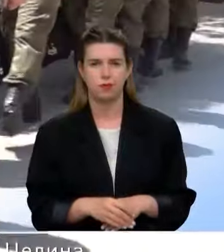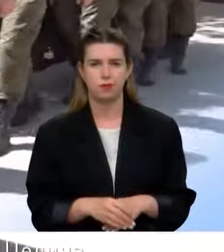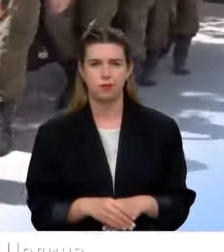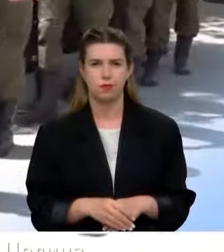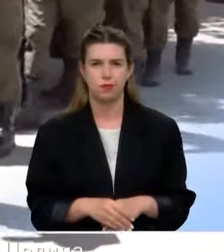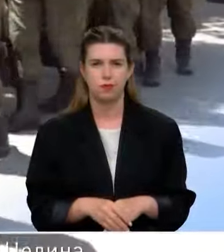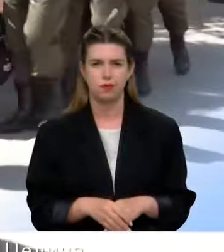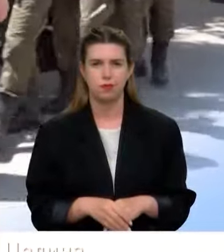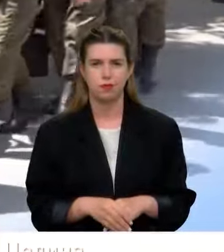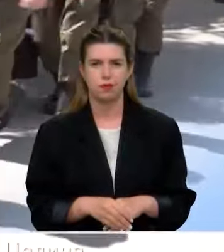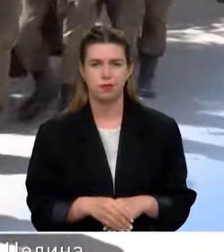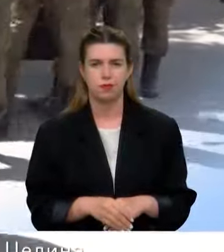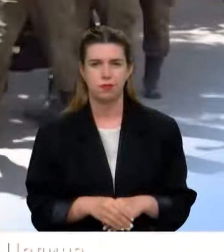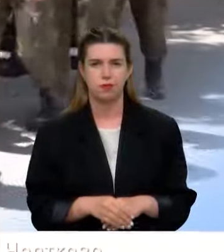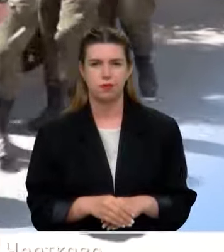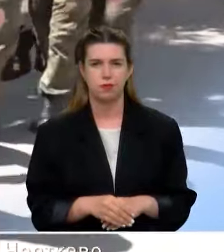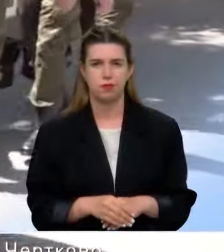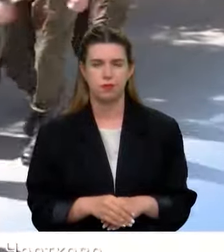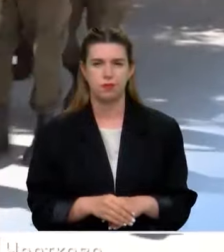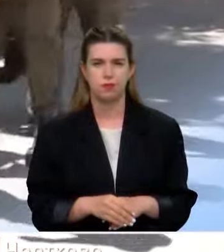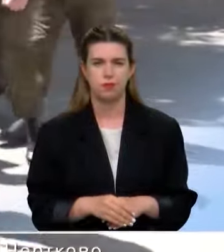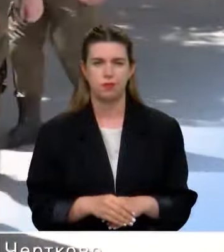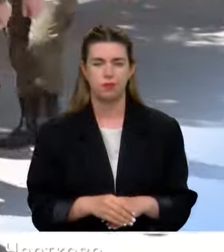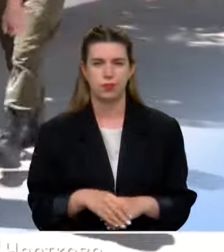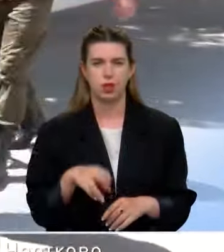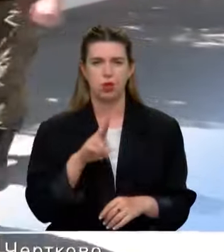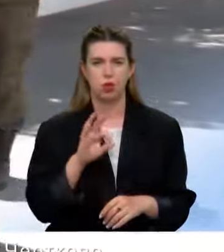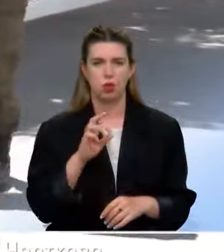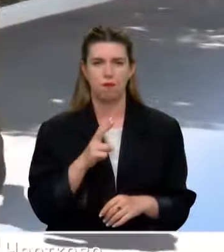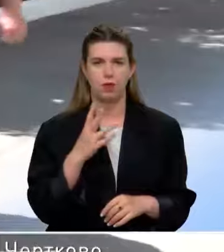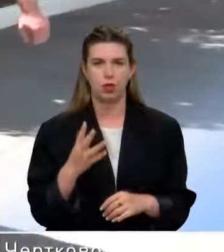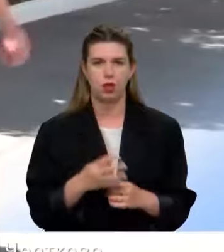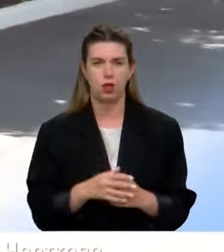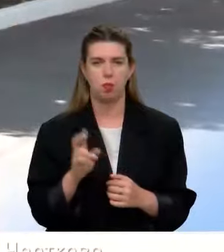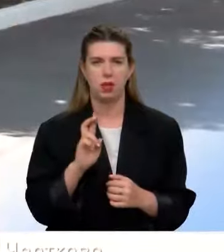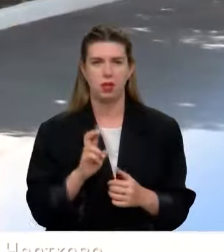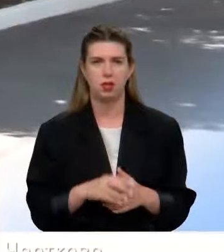юношей Анастасия чалаян Ольга Молчанова дон24